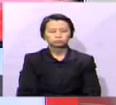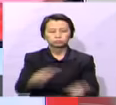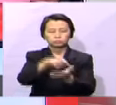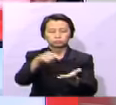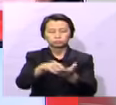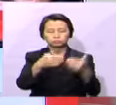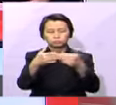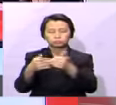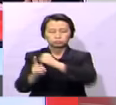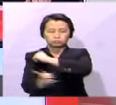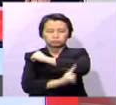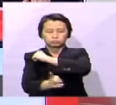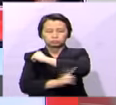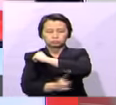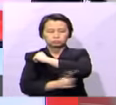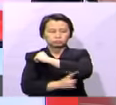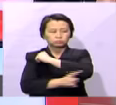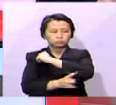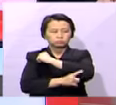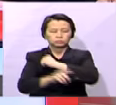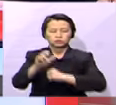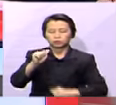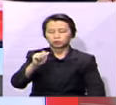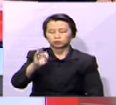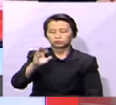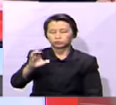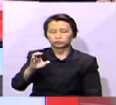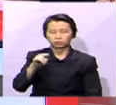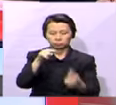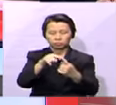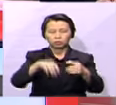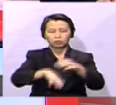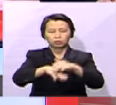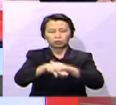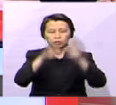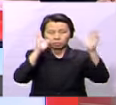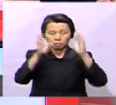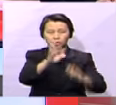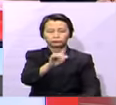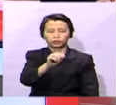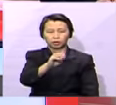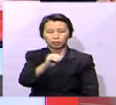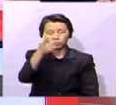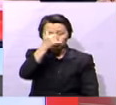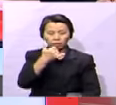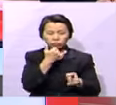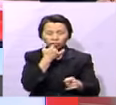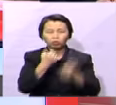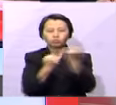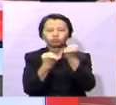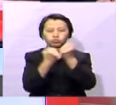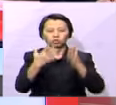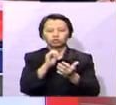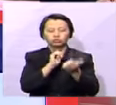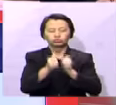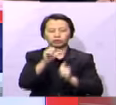Ini pula susulan denda oleh Konfederasi Bola Sepak Asia AFC terhadap Persatuan Bola Sepak Malaysia FAM. Berikutan kesalahan penyokong pada Sukan